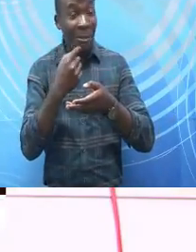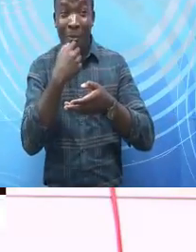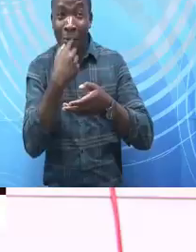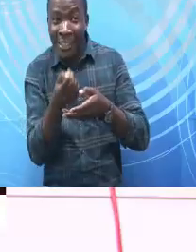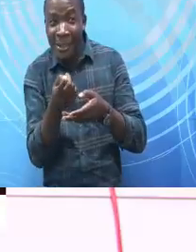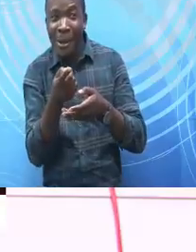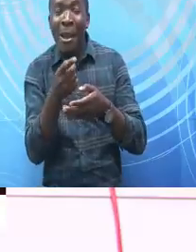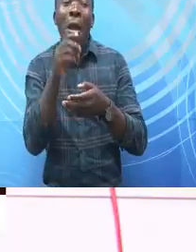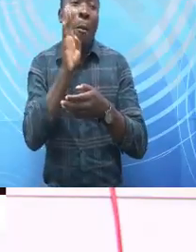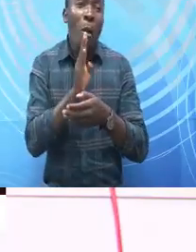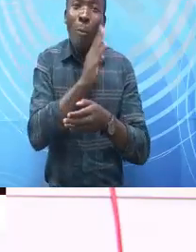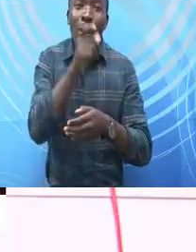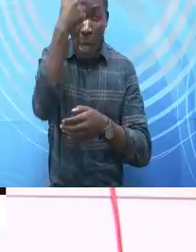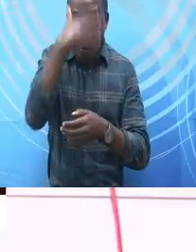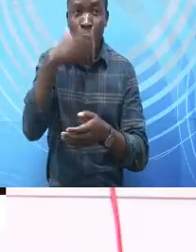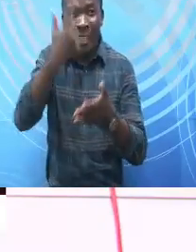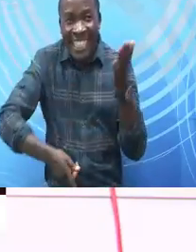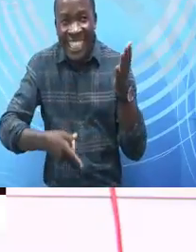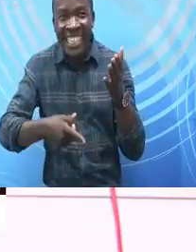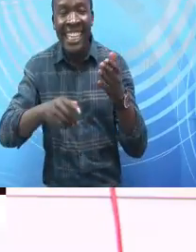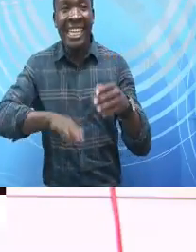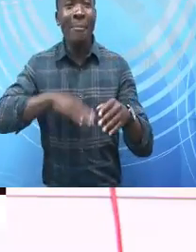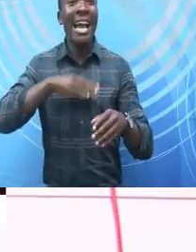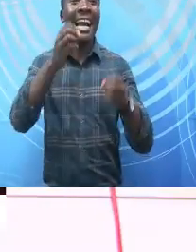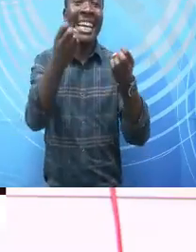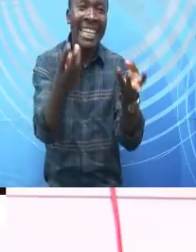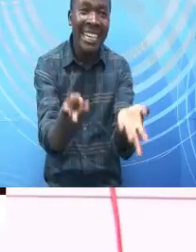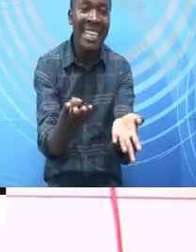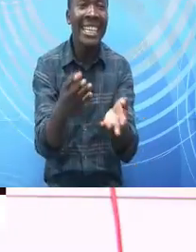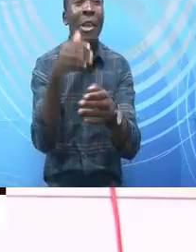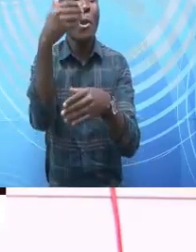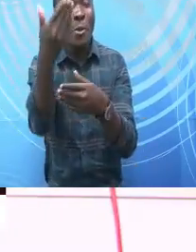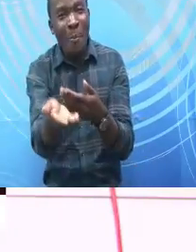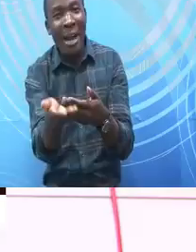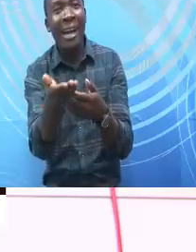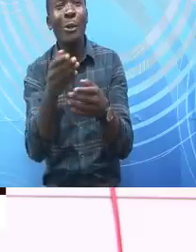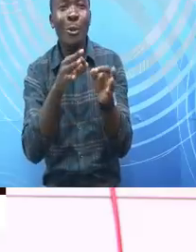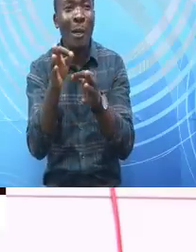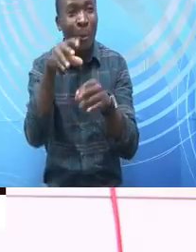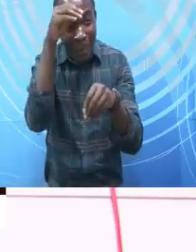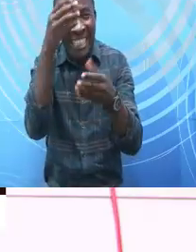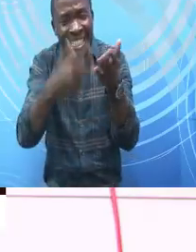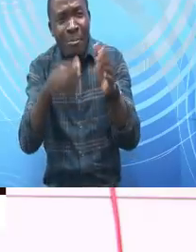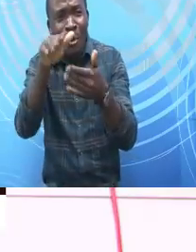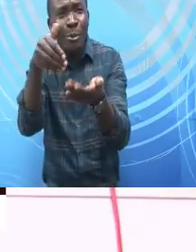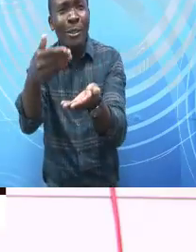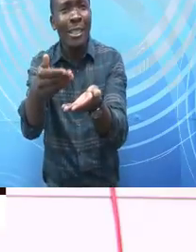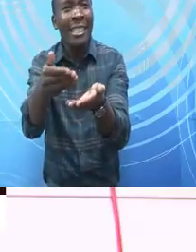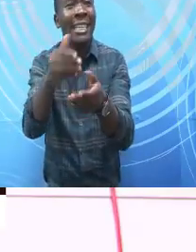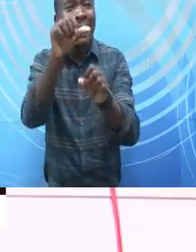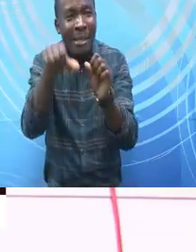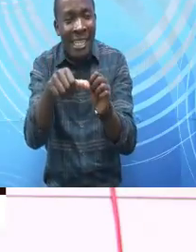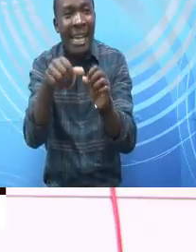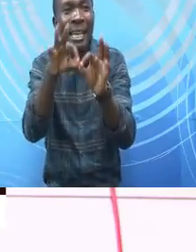Bob ni muntu ki afite imyaka ingahe hanyuma uze no kongera kutubwira ibijyanye